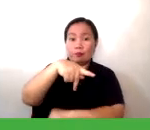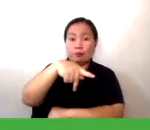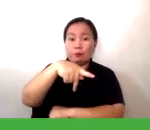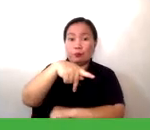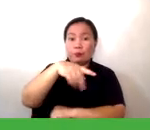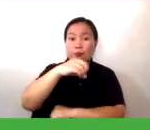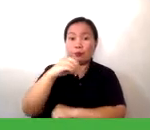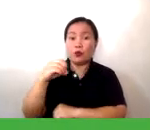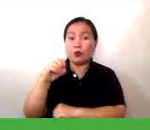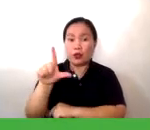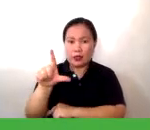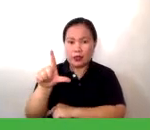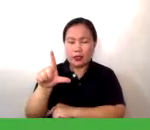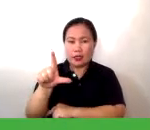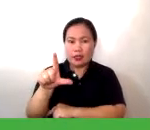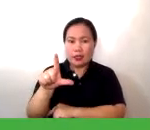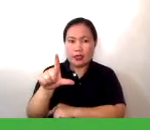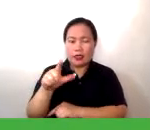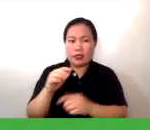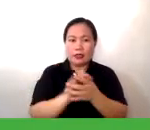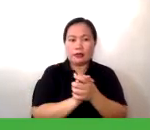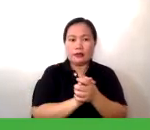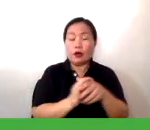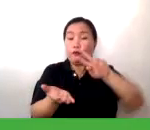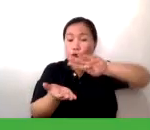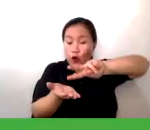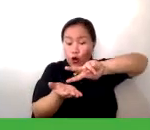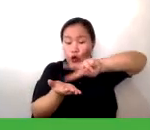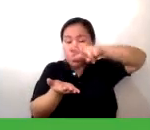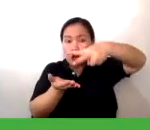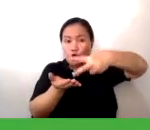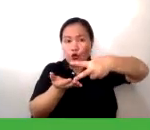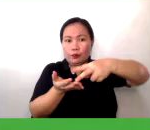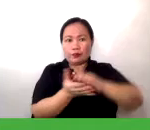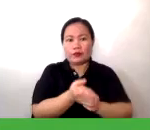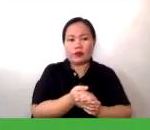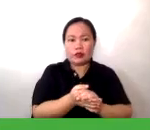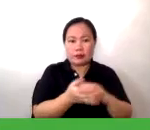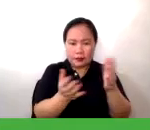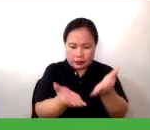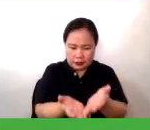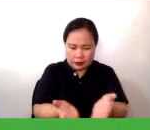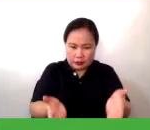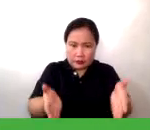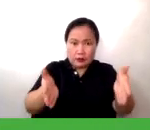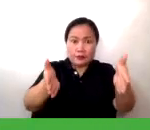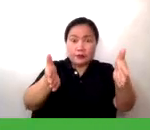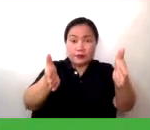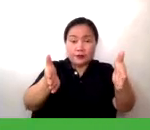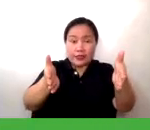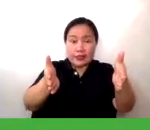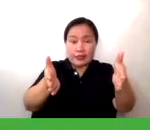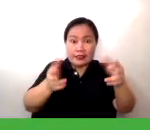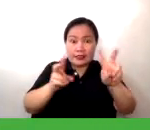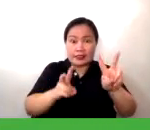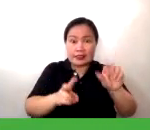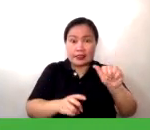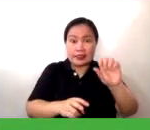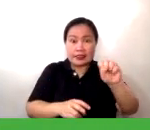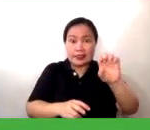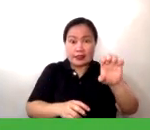yon. Okay? Halimbawa, container o yung mga vase na pa-square, yon,